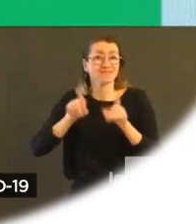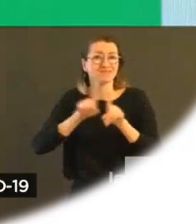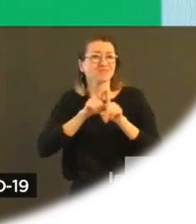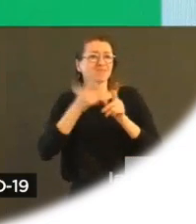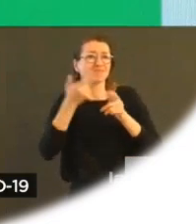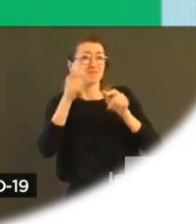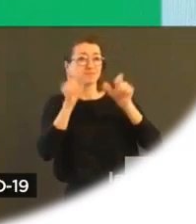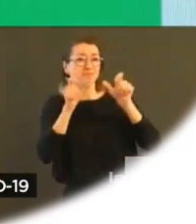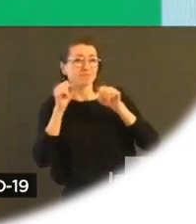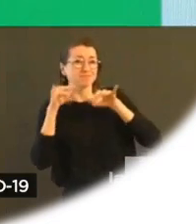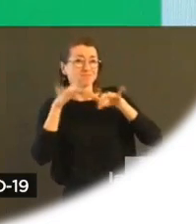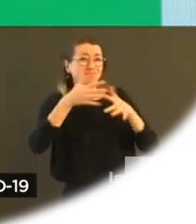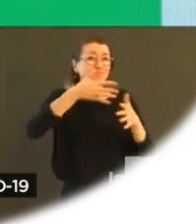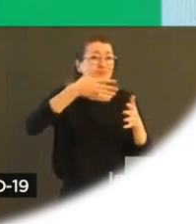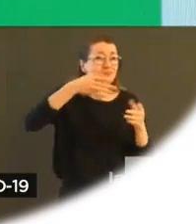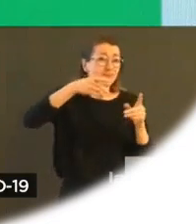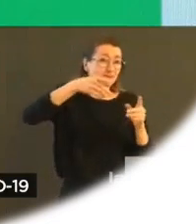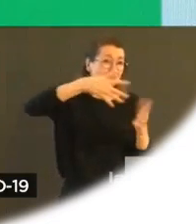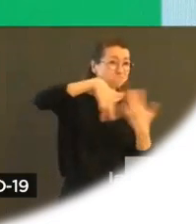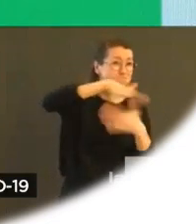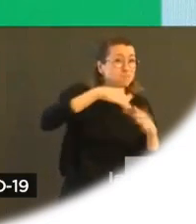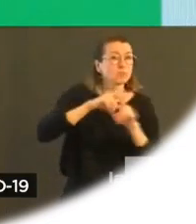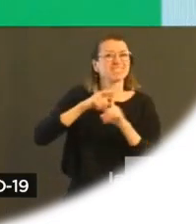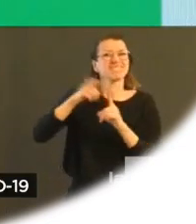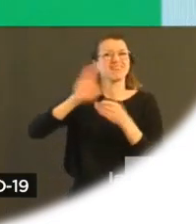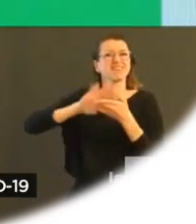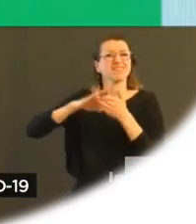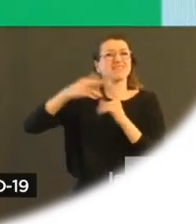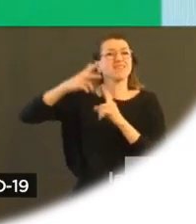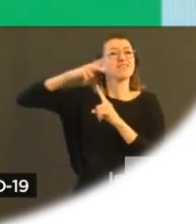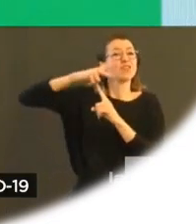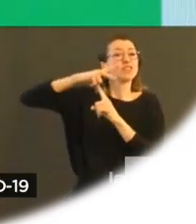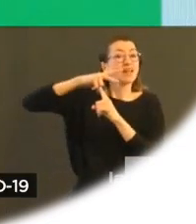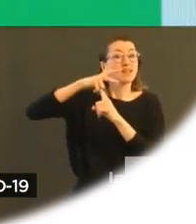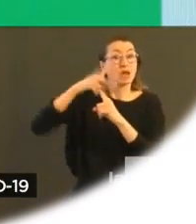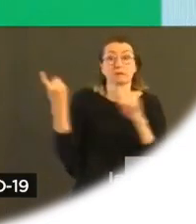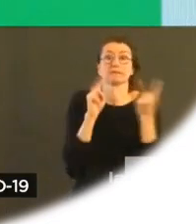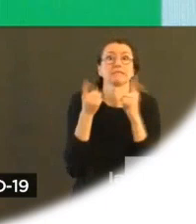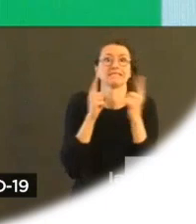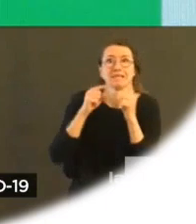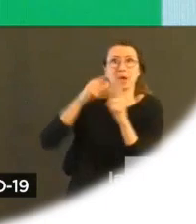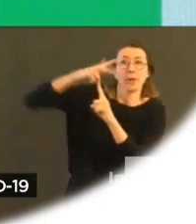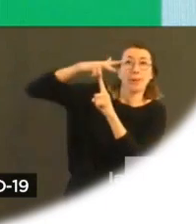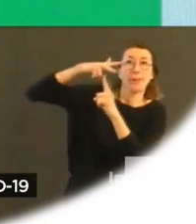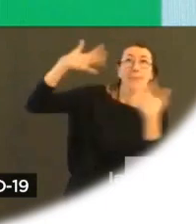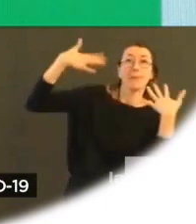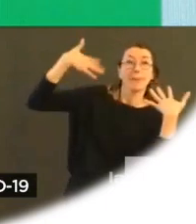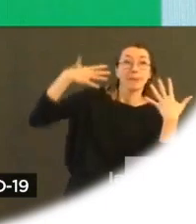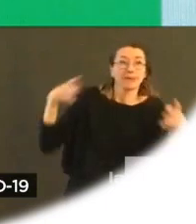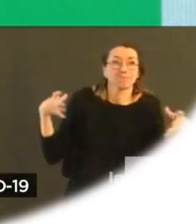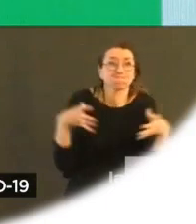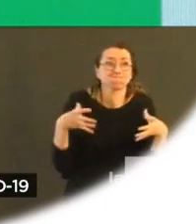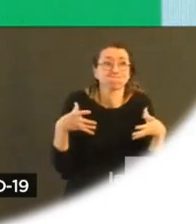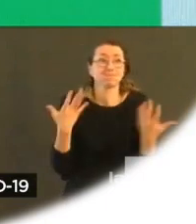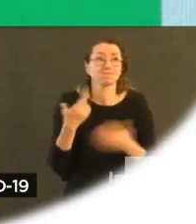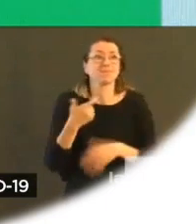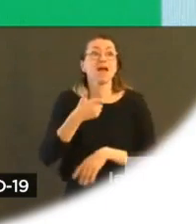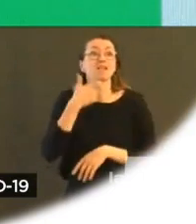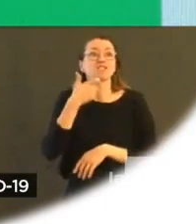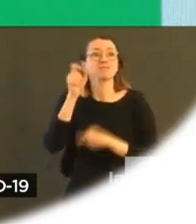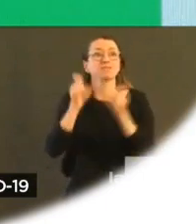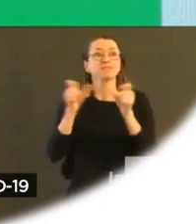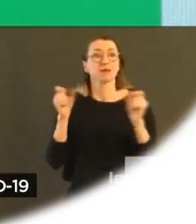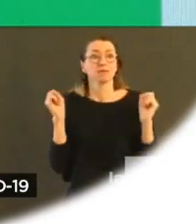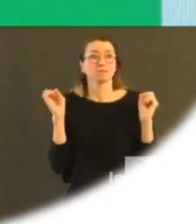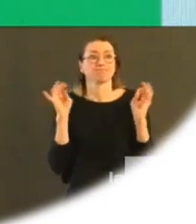un ventilateur par exemple, qui passerait sur un groupe de personnes âgées par exemple, permettant éventuellement